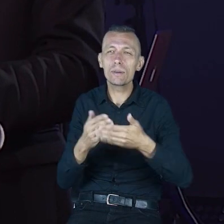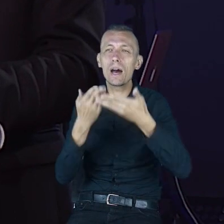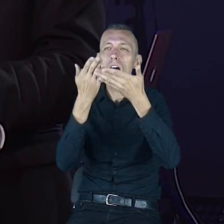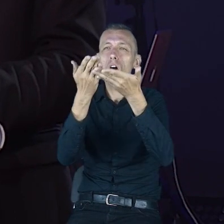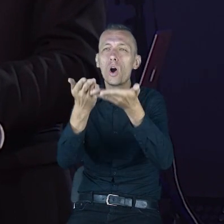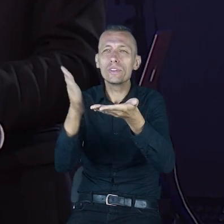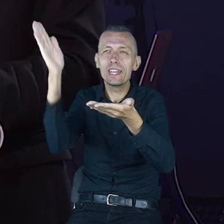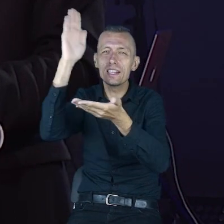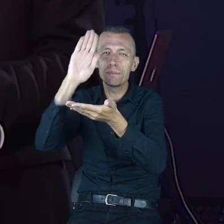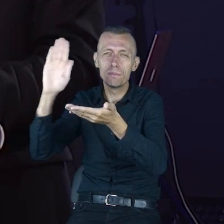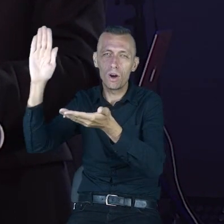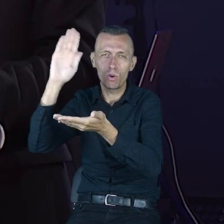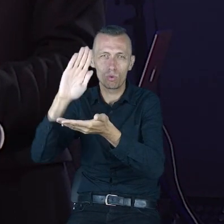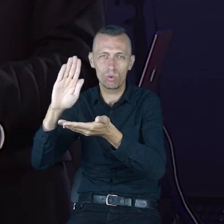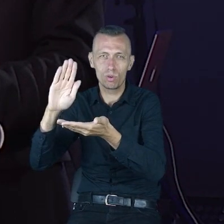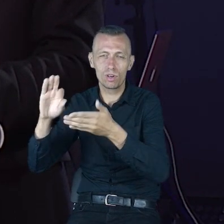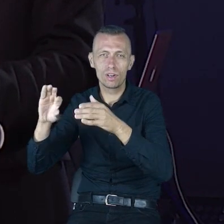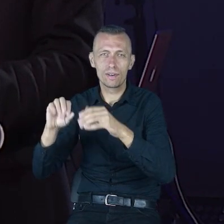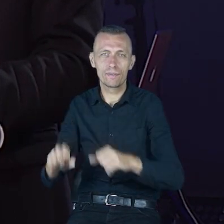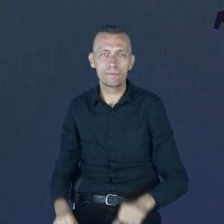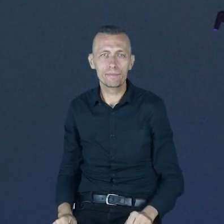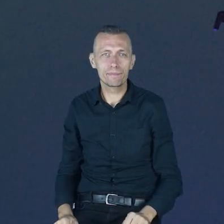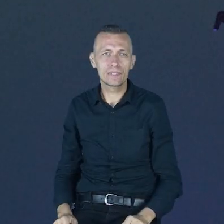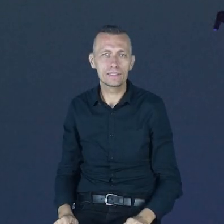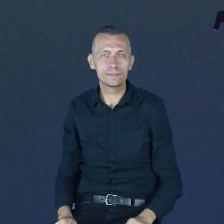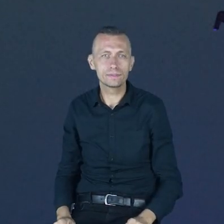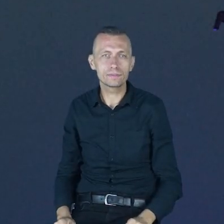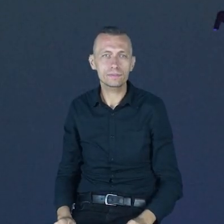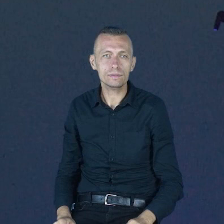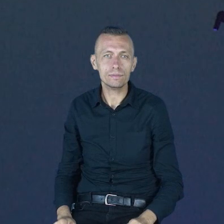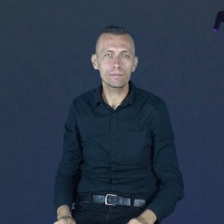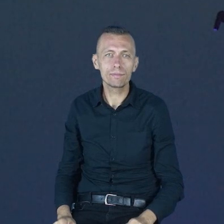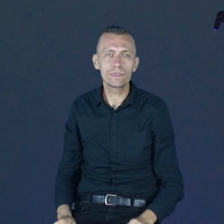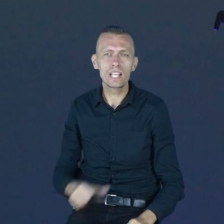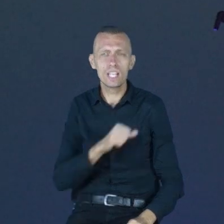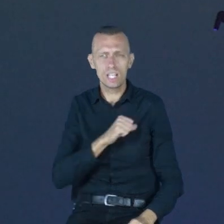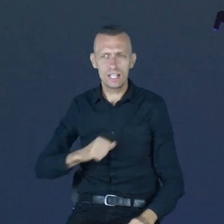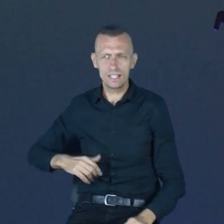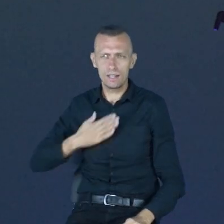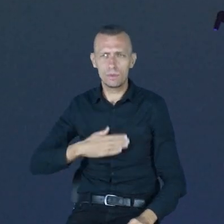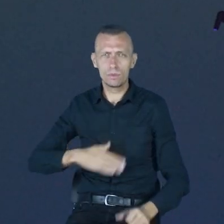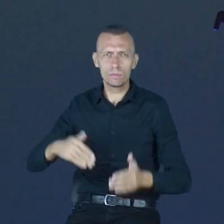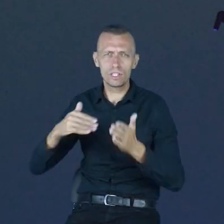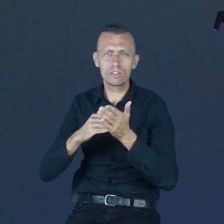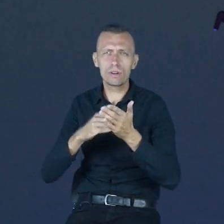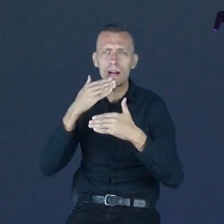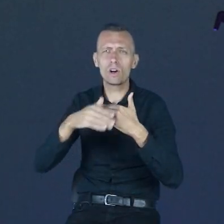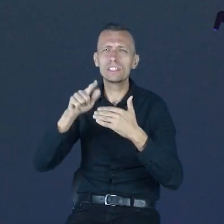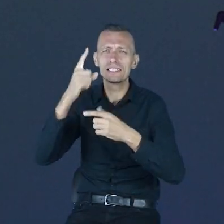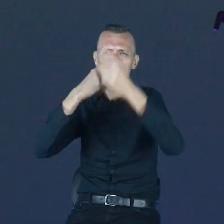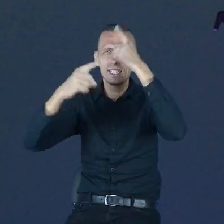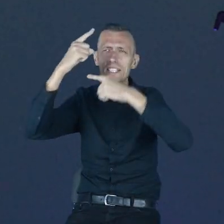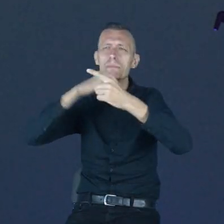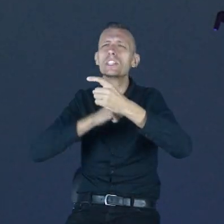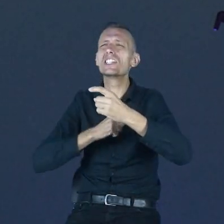mówię, poddaj się Bogu przez wyrzeczenie się własnej ambicji, niewłaściwych ambicji. Gorąco